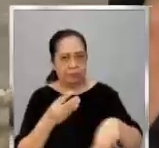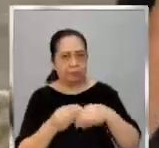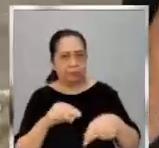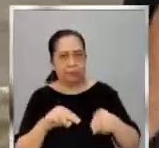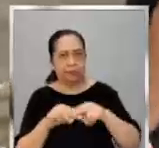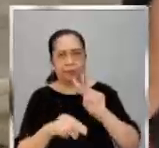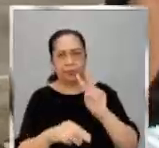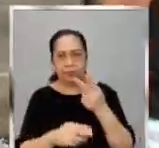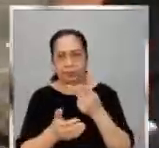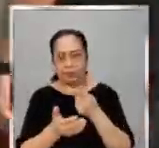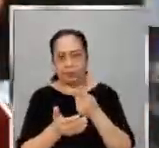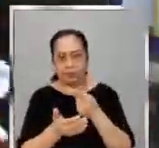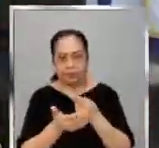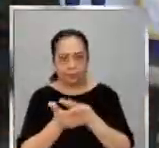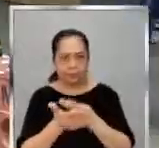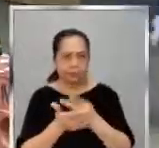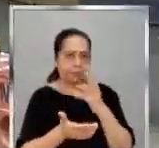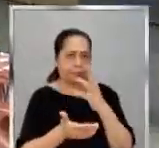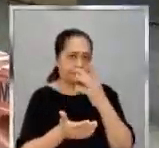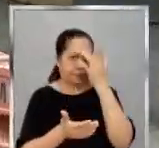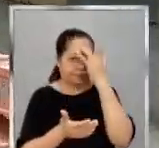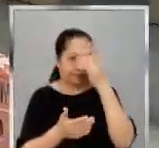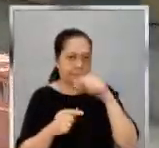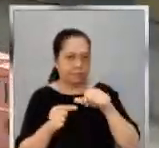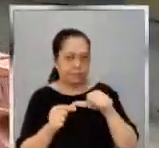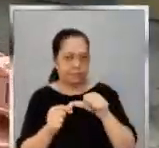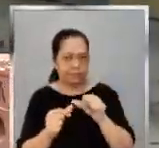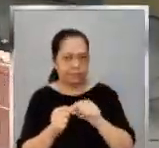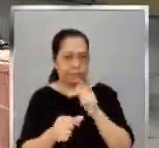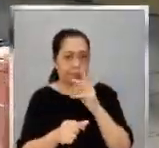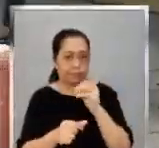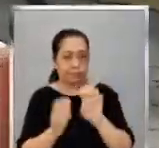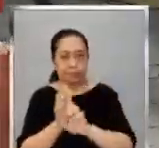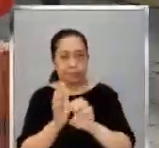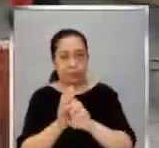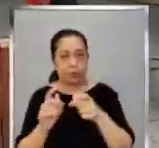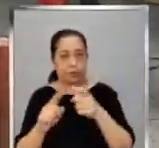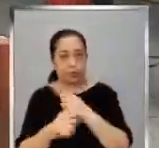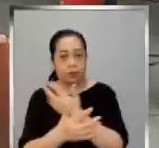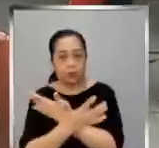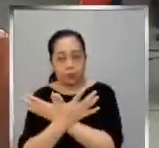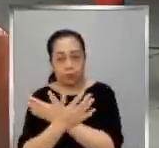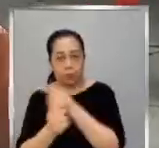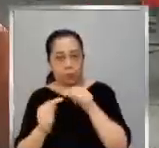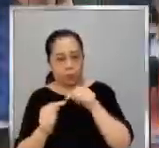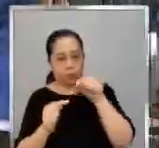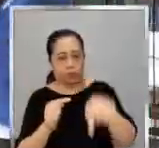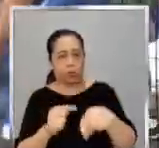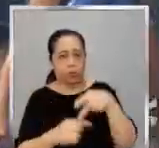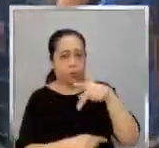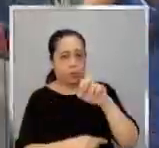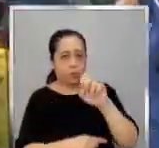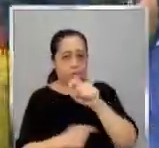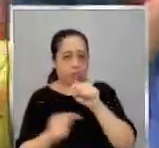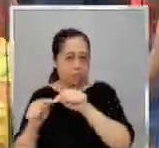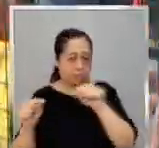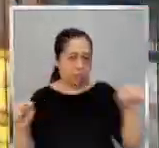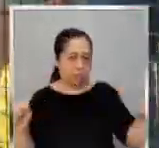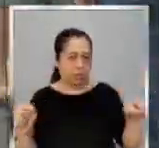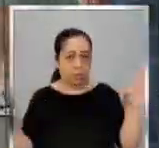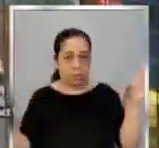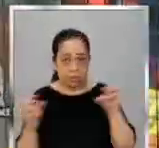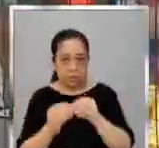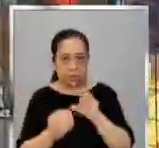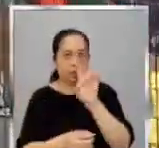65 centavos sa mga susunod na kilometro. Kaya halimbawa, kung galing kang Monumento at bababa sa PITX, 75 pesos and